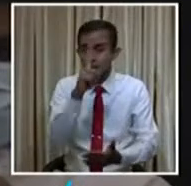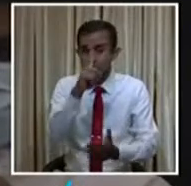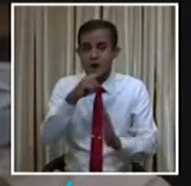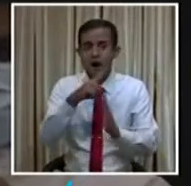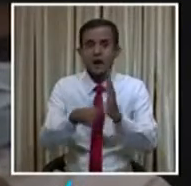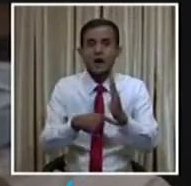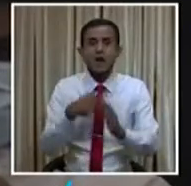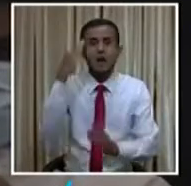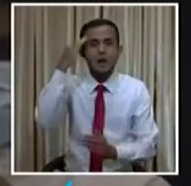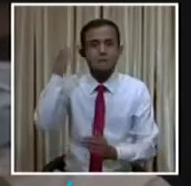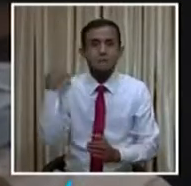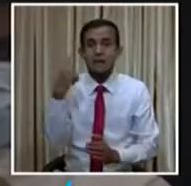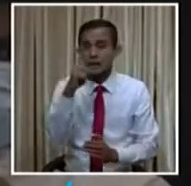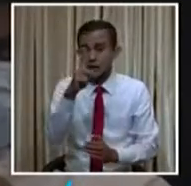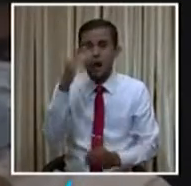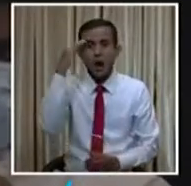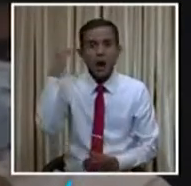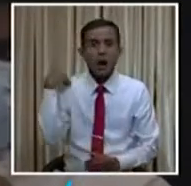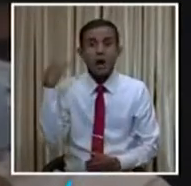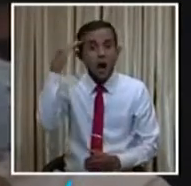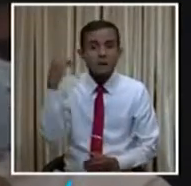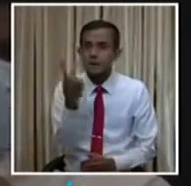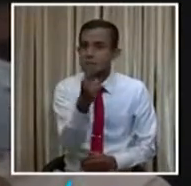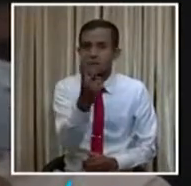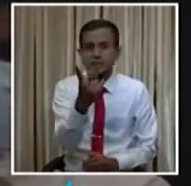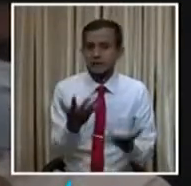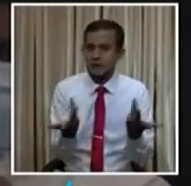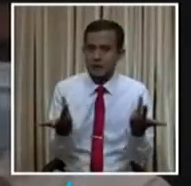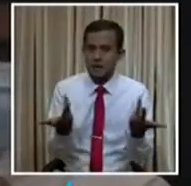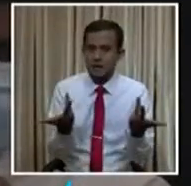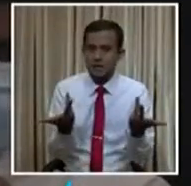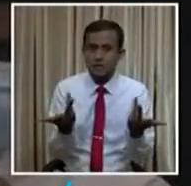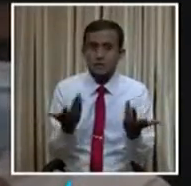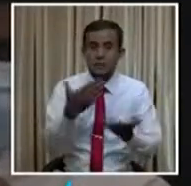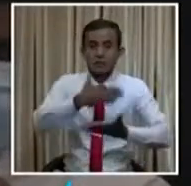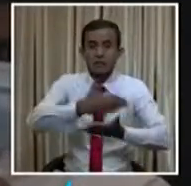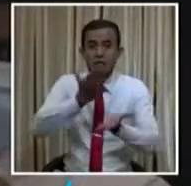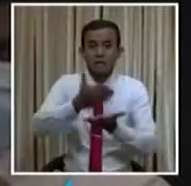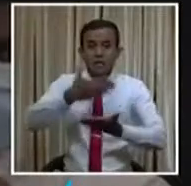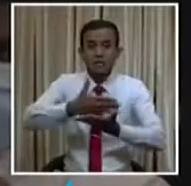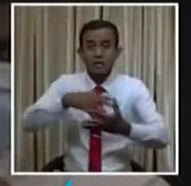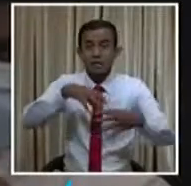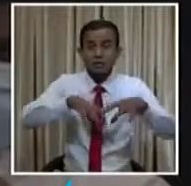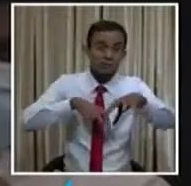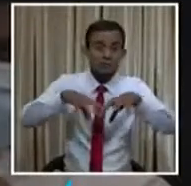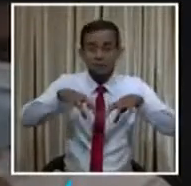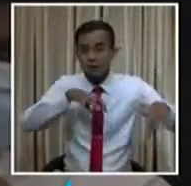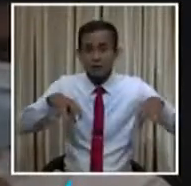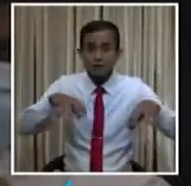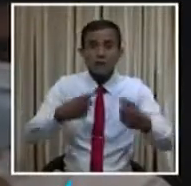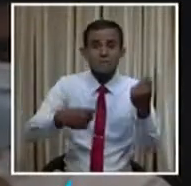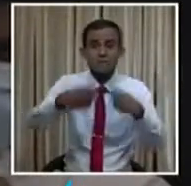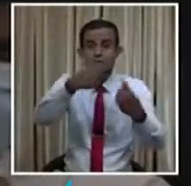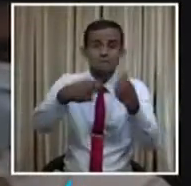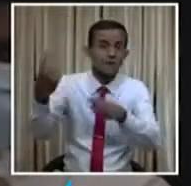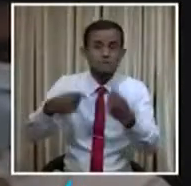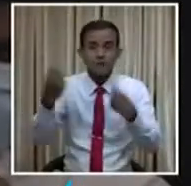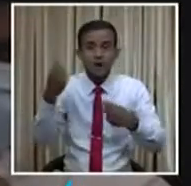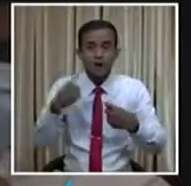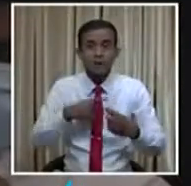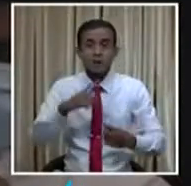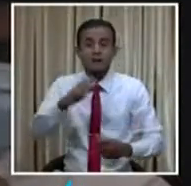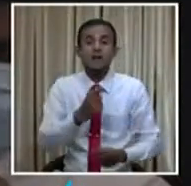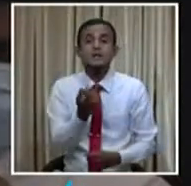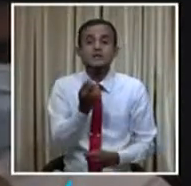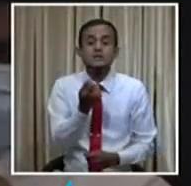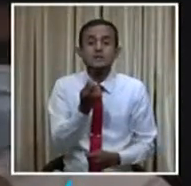lakmatawai, ekak ammayi, ammala dennek naha, meka kali kali katakolta kadala, oya vikunala අපි ගන්න සල්ලි